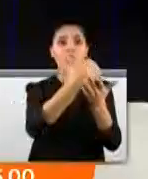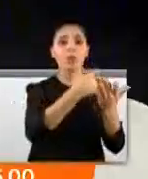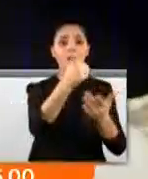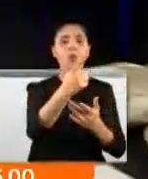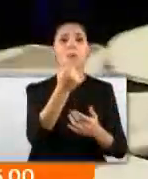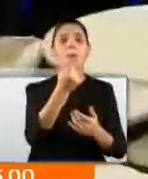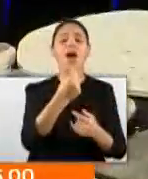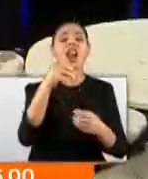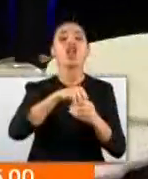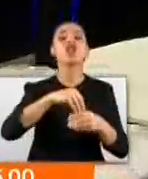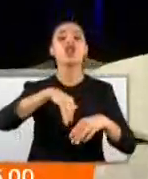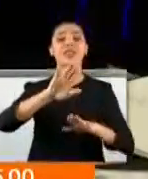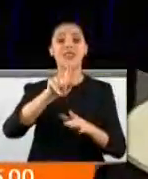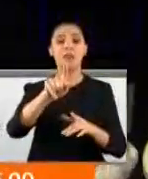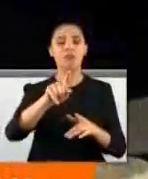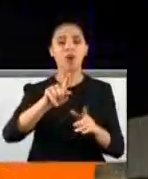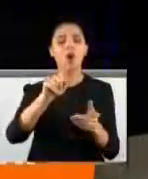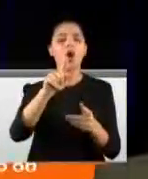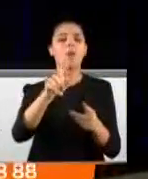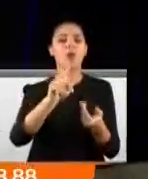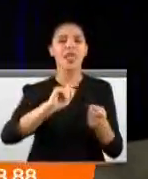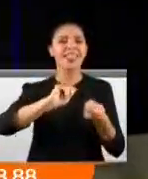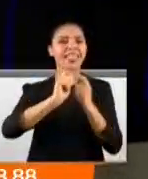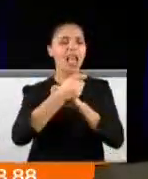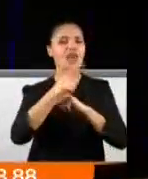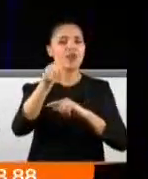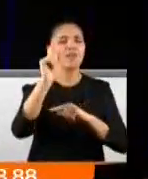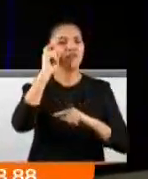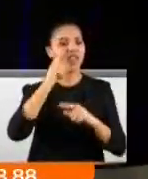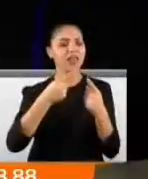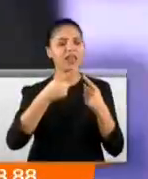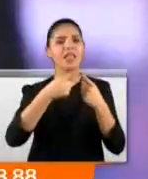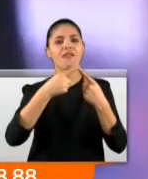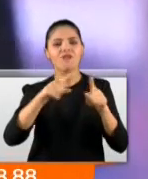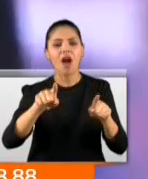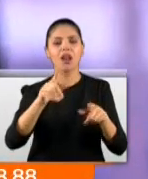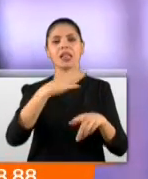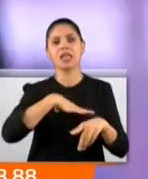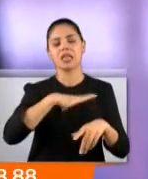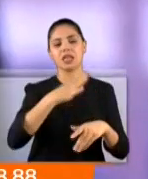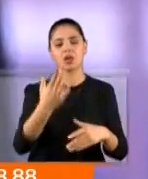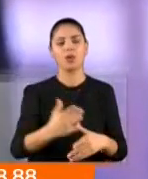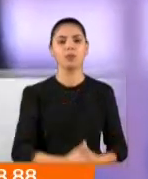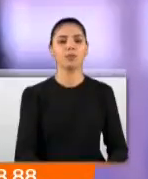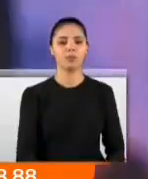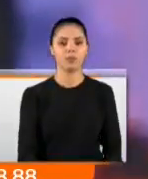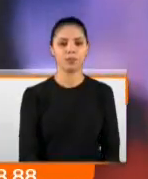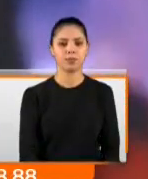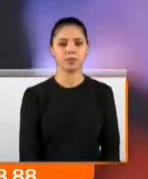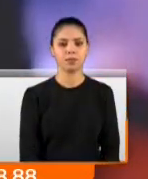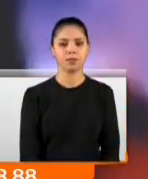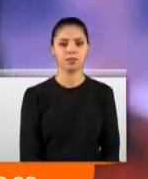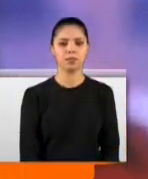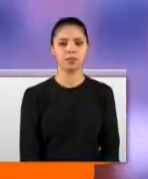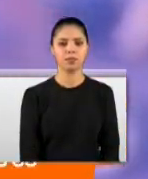kaynaktan ziyade evrim teorisini çürütmek ve amaç örgüte mürit toplamaktı. Tıpkısının aynısı. Maşallah. Maşallah. Hani